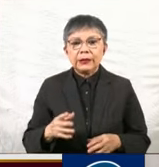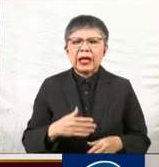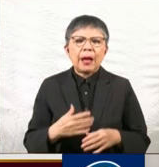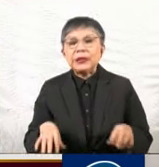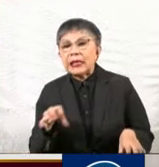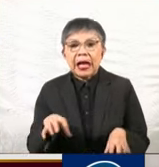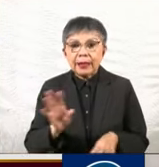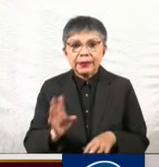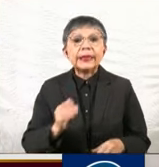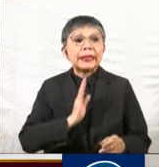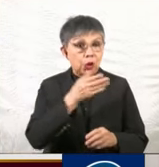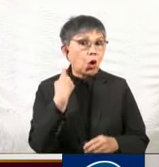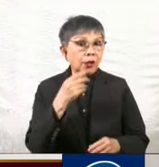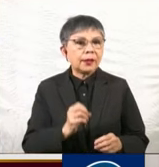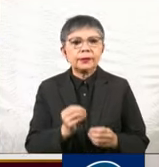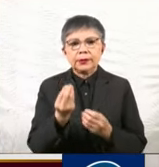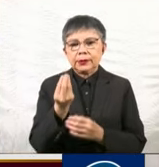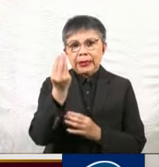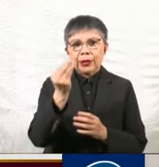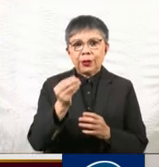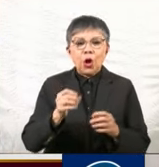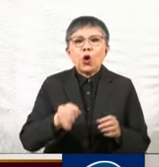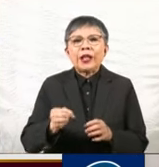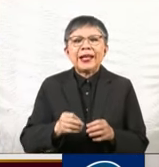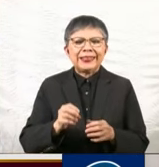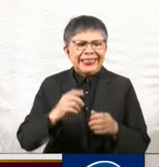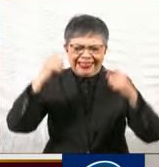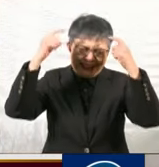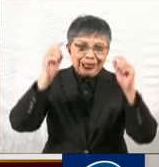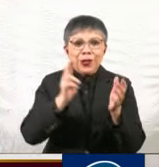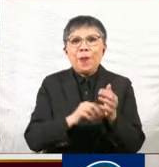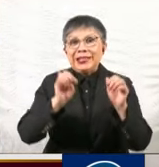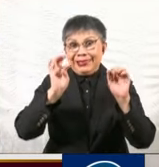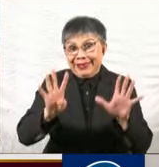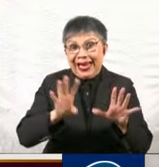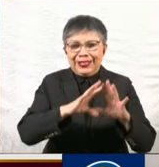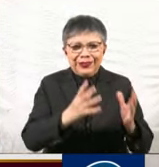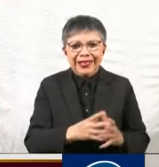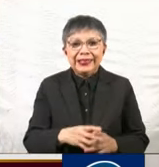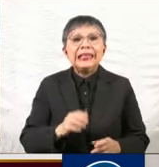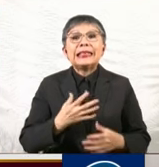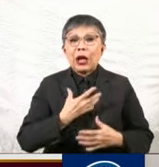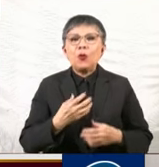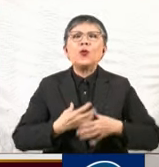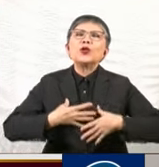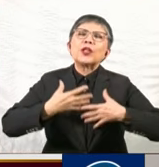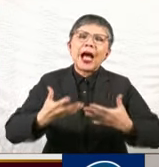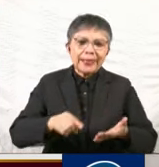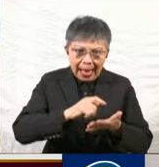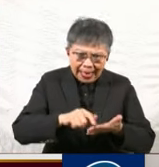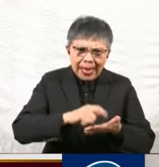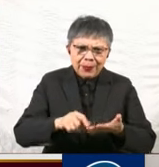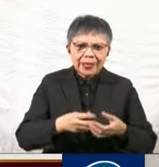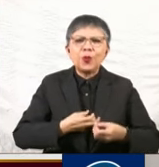terbatas dan Jakarta sebagai Kota stres nomor 9 kita selesaikan masalah stresnya jika butuh curhat ada